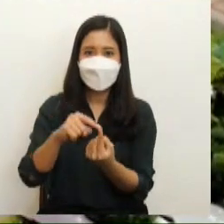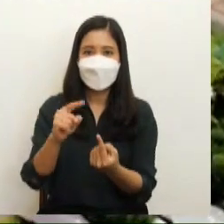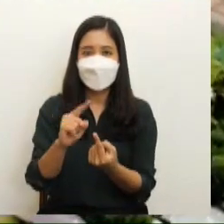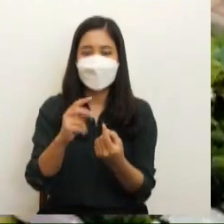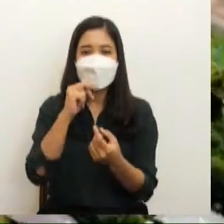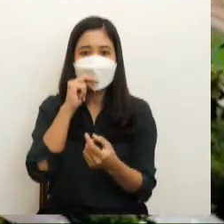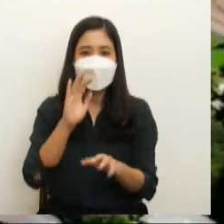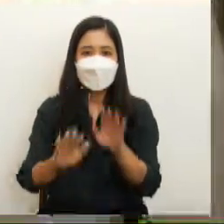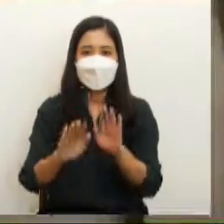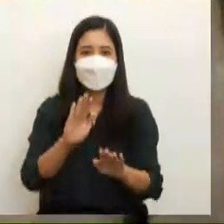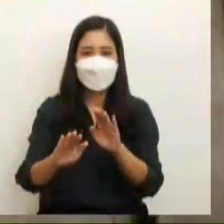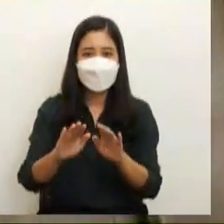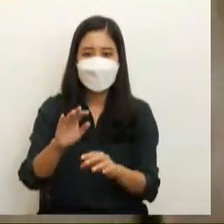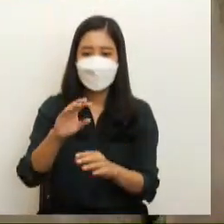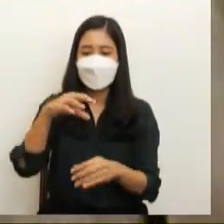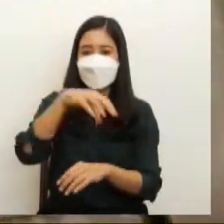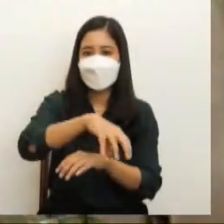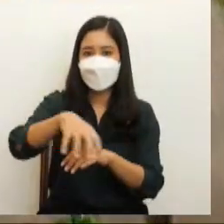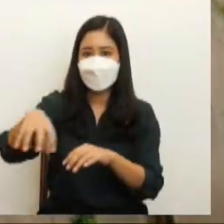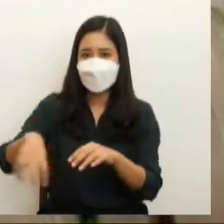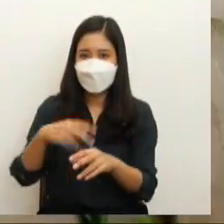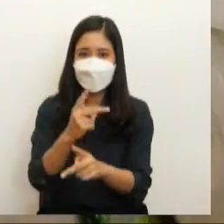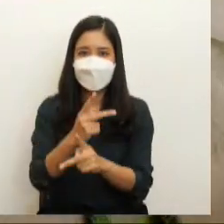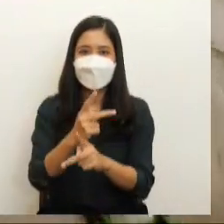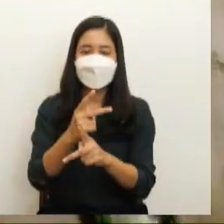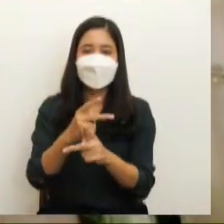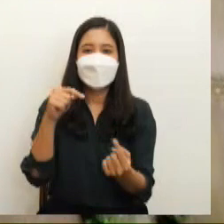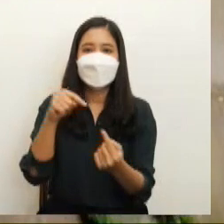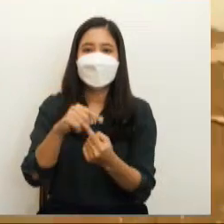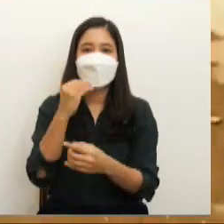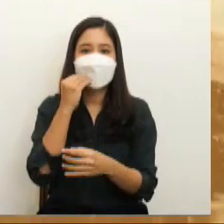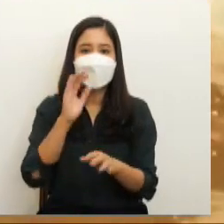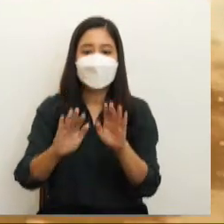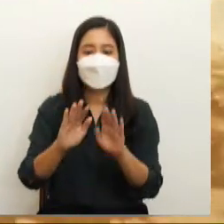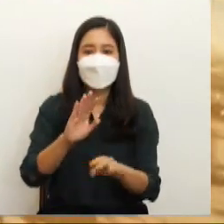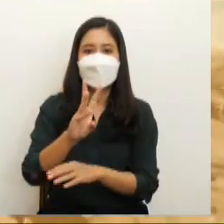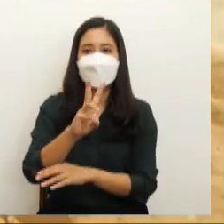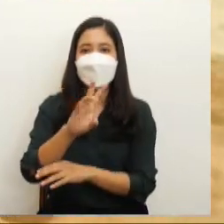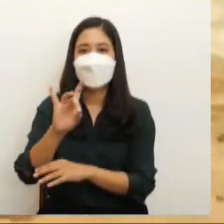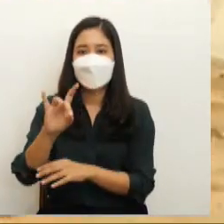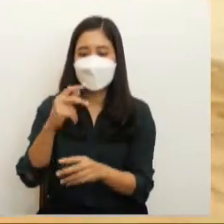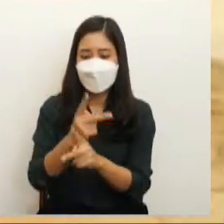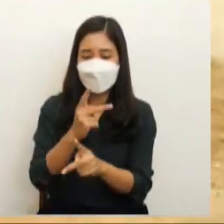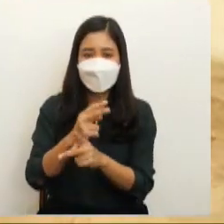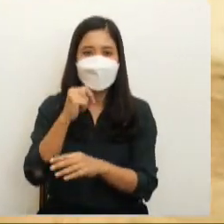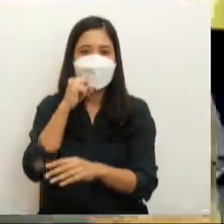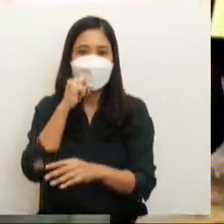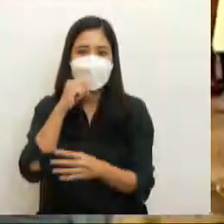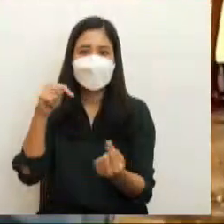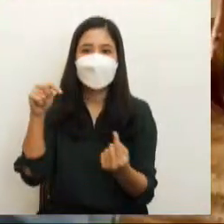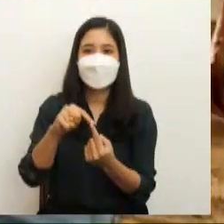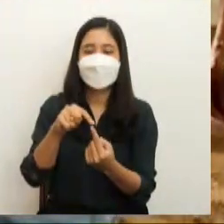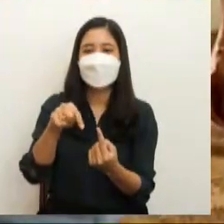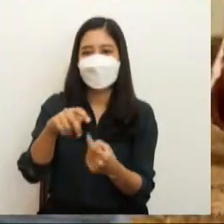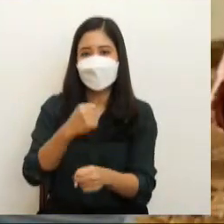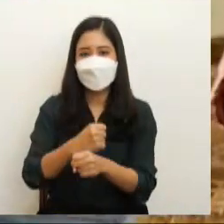มาณ5หมู่บ้านนะครับ5หมู่บ้านก็ผ่านตัวฝายประมาณ6แห่งอ่างเก็บน้ำห้วยลอยเนี่ยก็จะมีการปรับปรุง